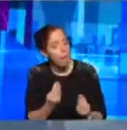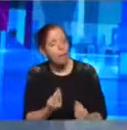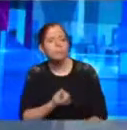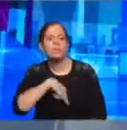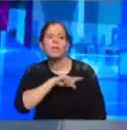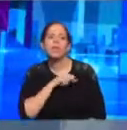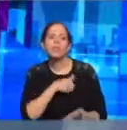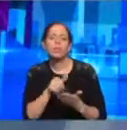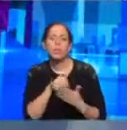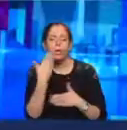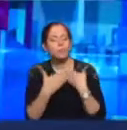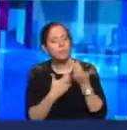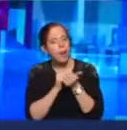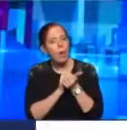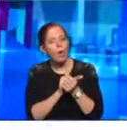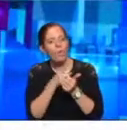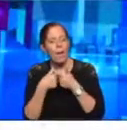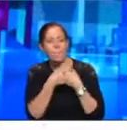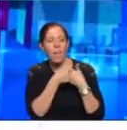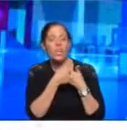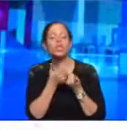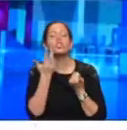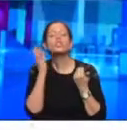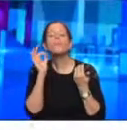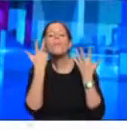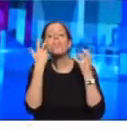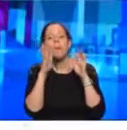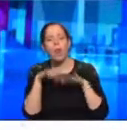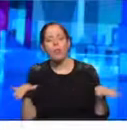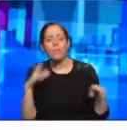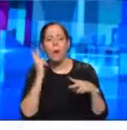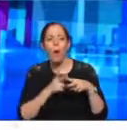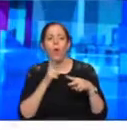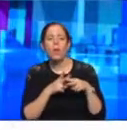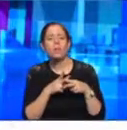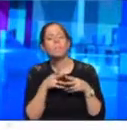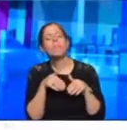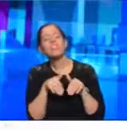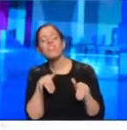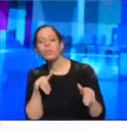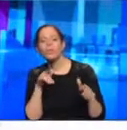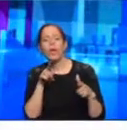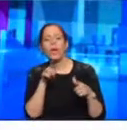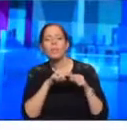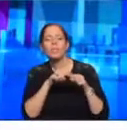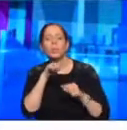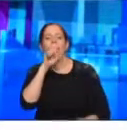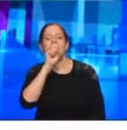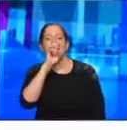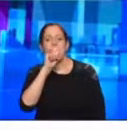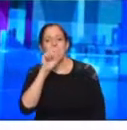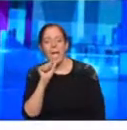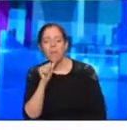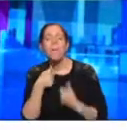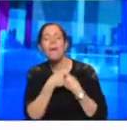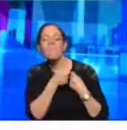אנחנו ממשיכים לעקוב אחרי מאבקם של 80 הילדים החולים בניוון שרירים מסוג SMA, במאבקם למימון